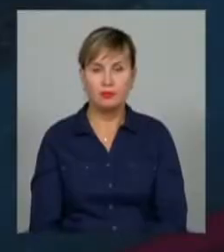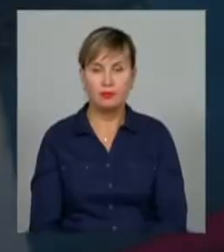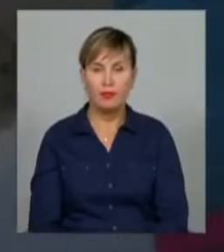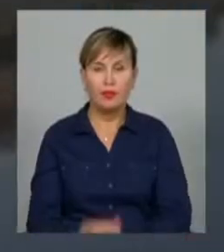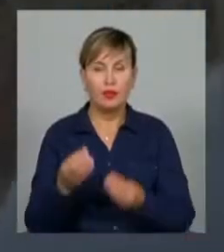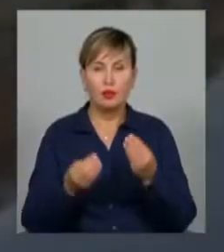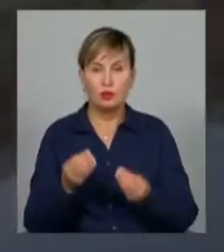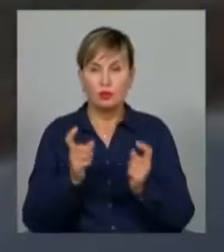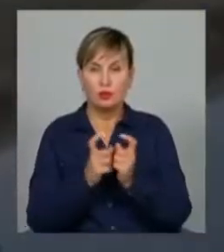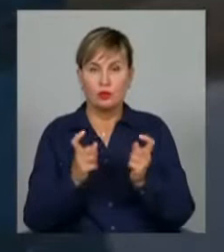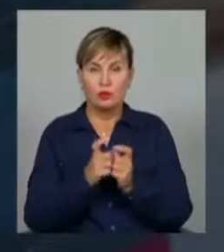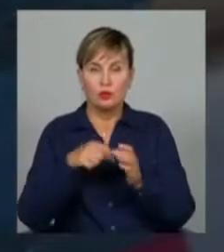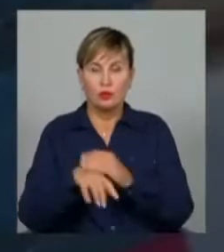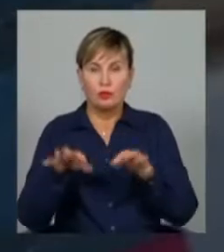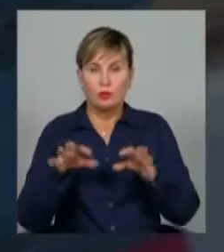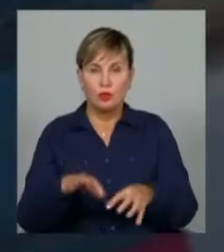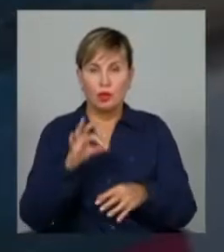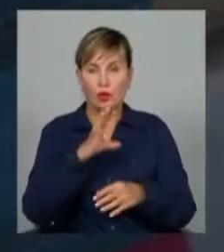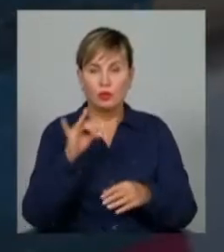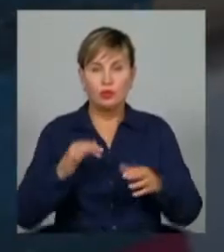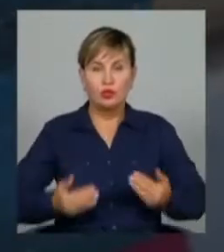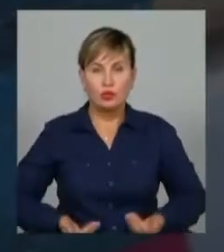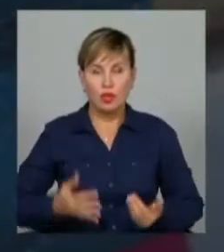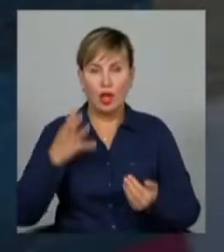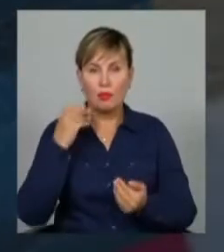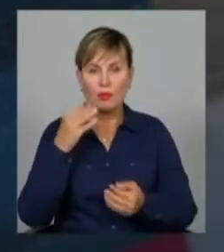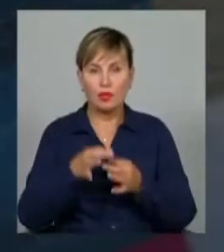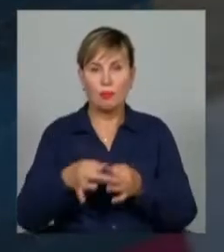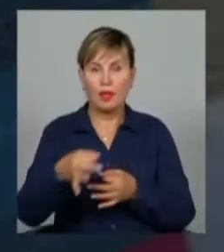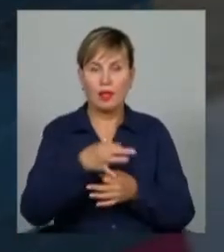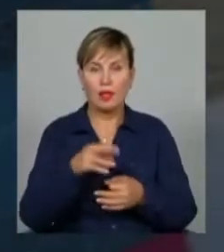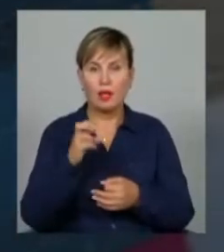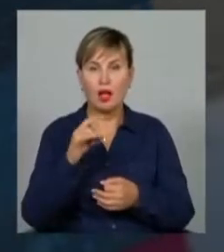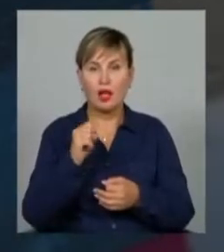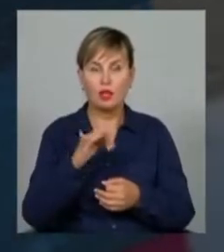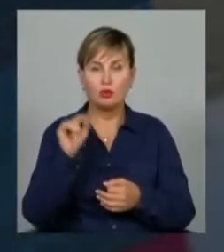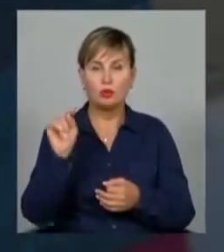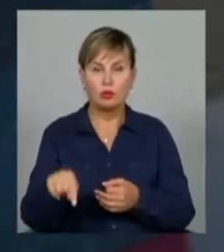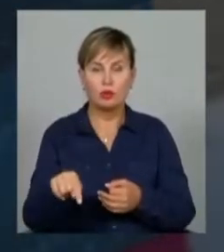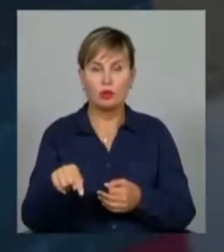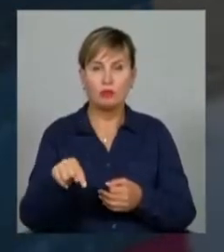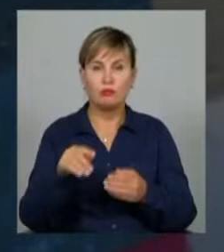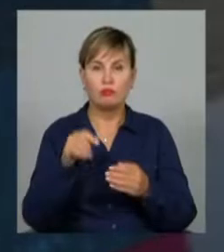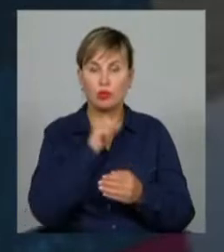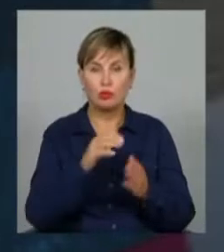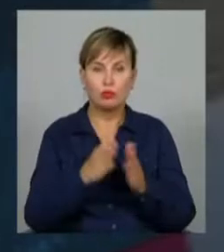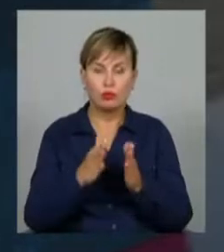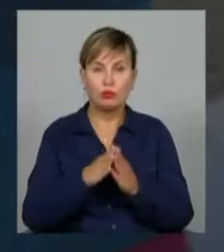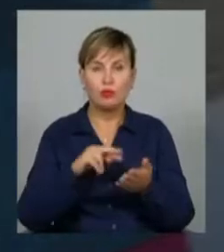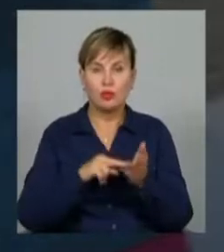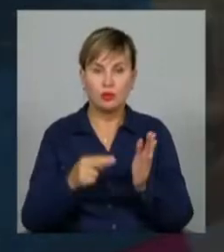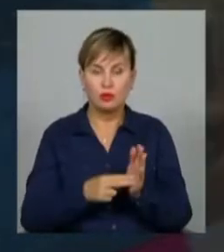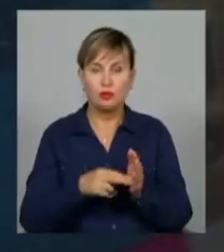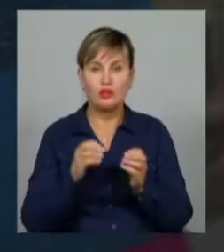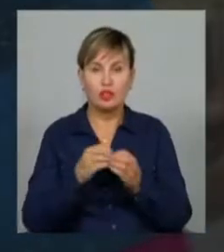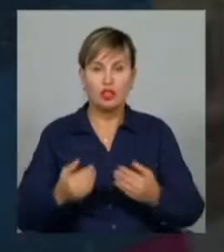Нешуточный скандал разгорается между председателем ОСИ и жителями алматинского микрорайона Карасу. Там управдом планирует обнести оградой